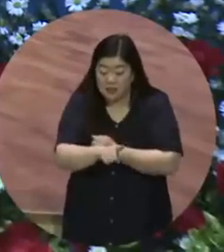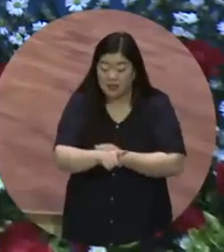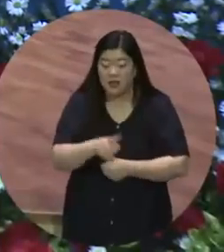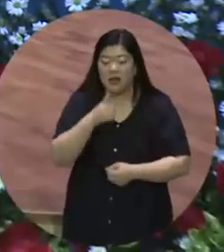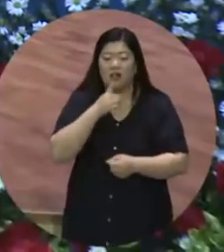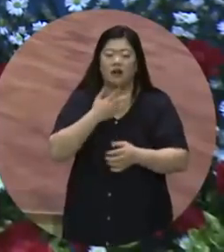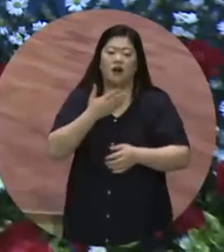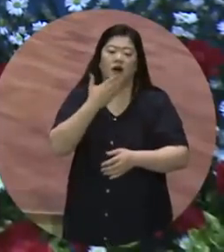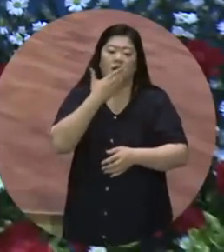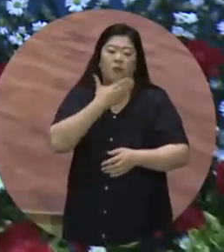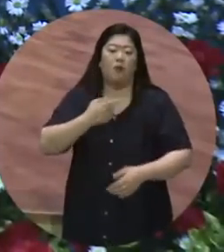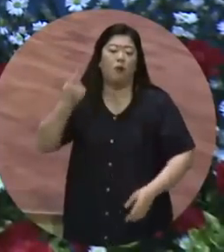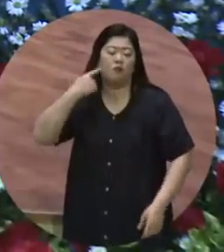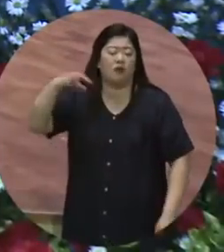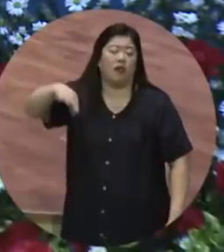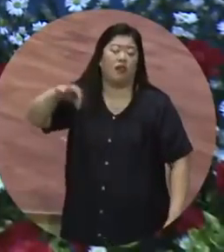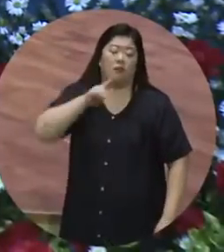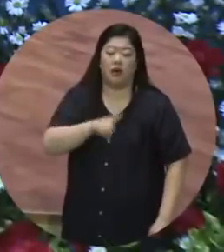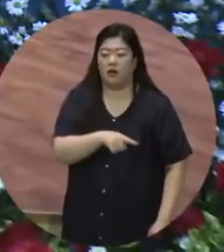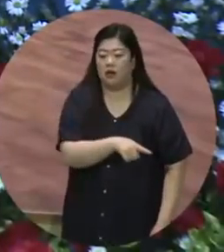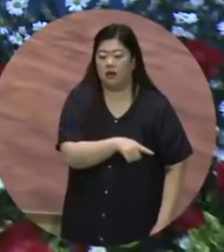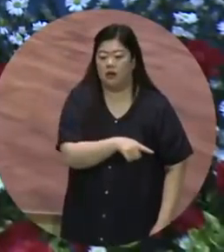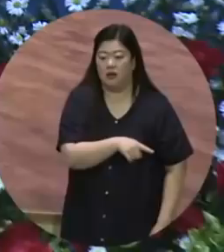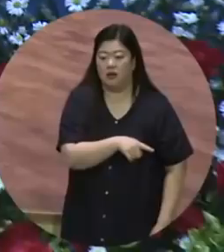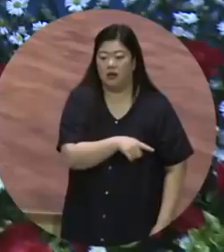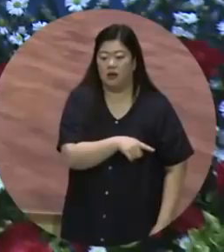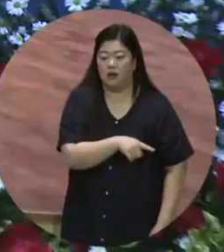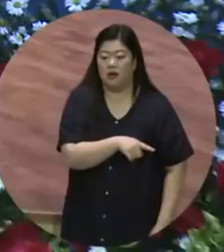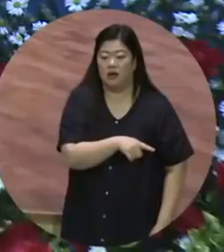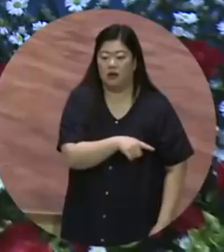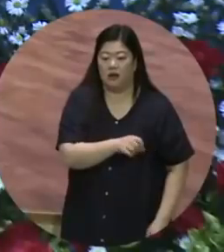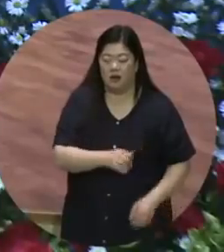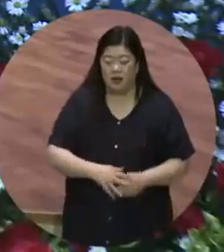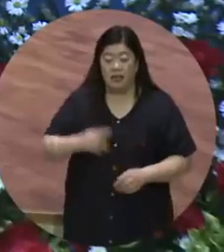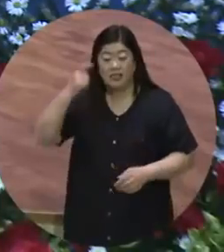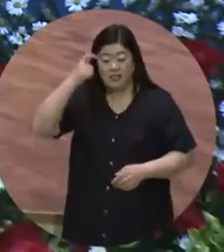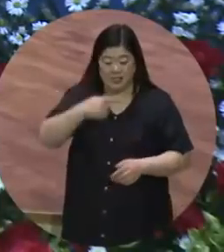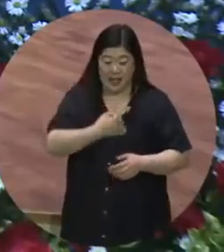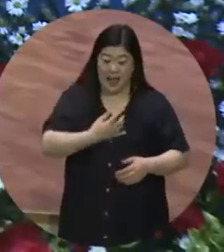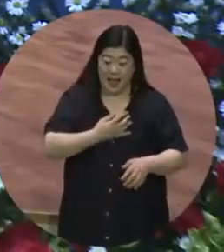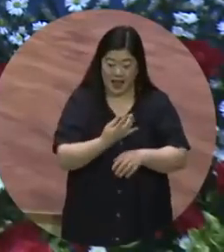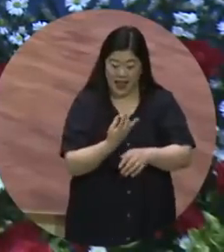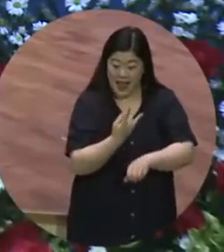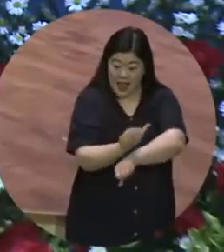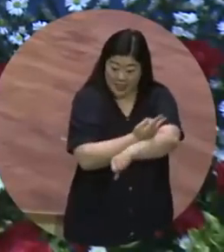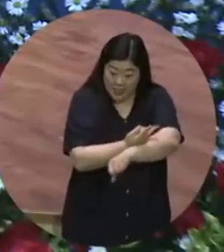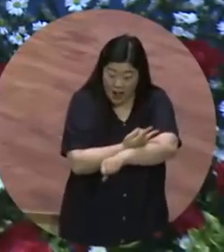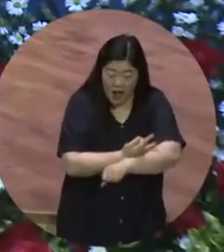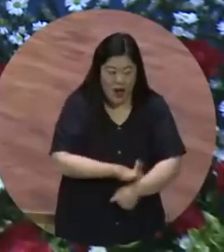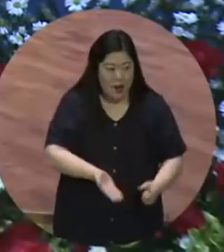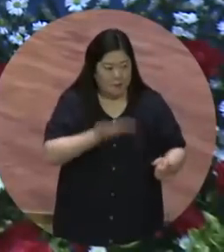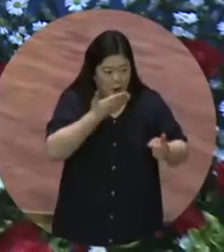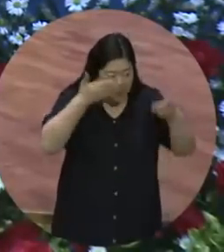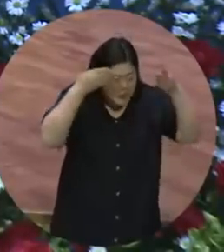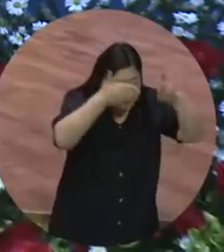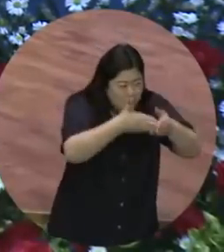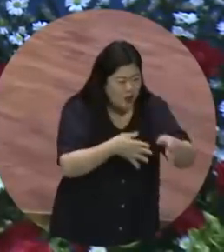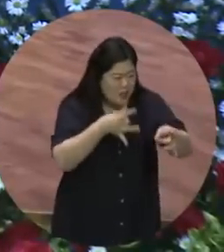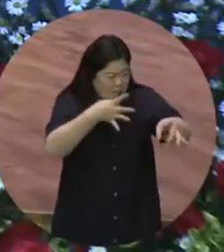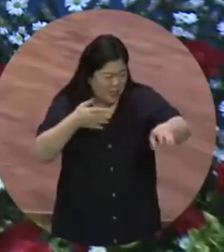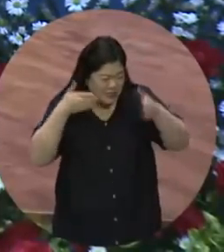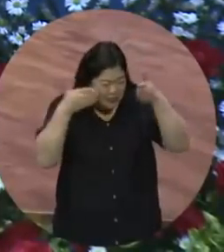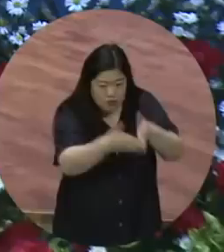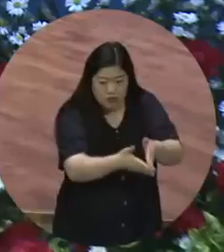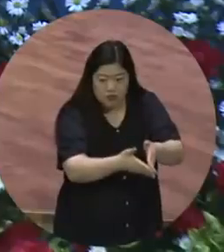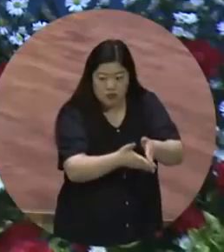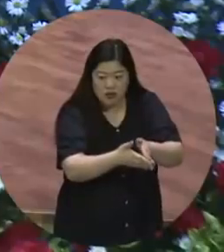에서는 하나님의 이 언약 장자권과 같은 영적인 것에는요 전혀 관심이 없었음을 볼 수